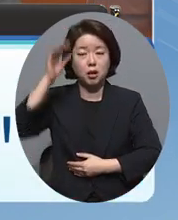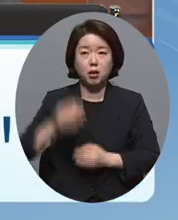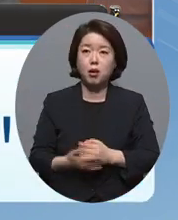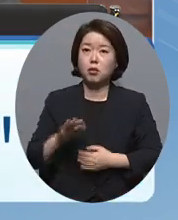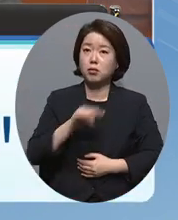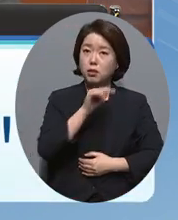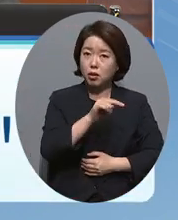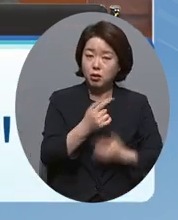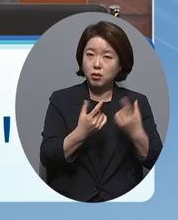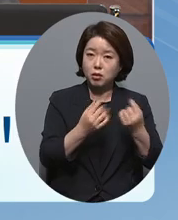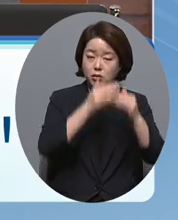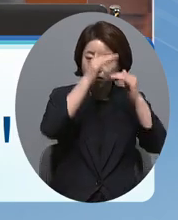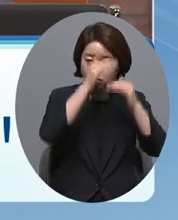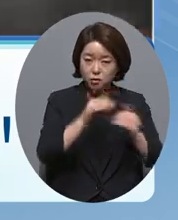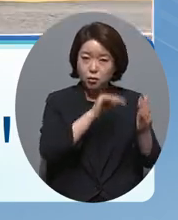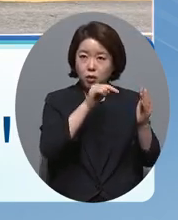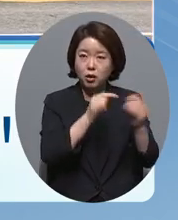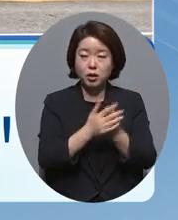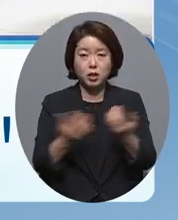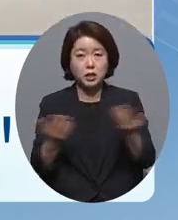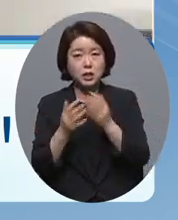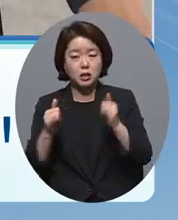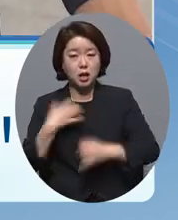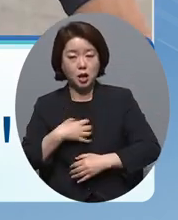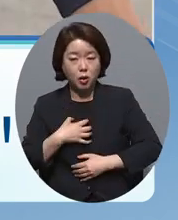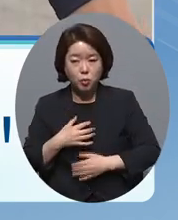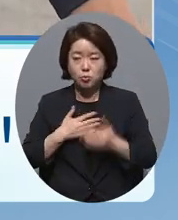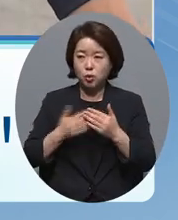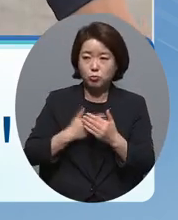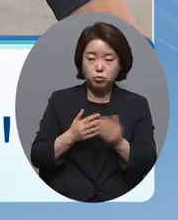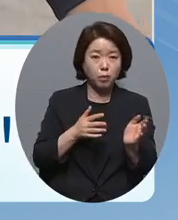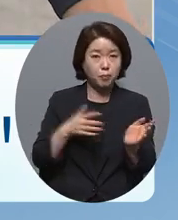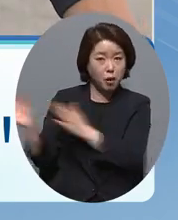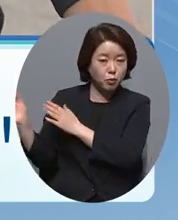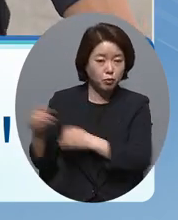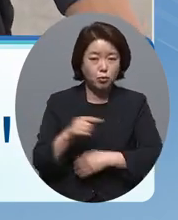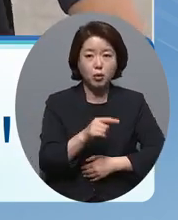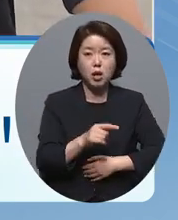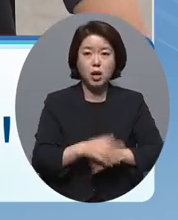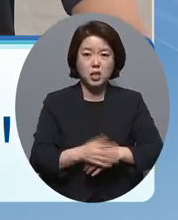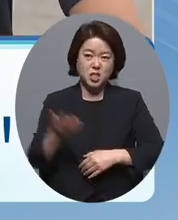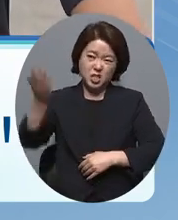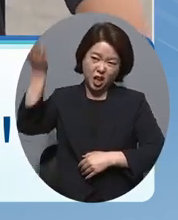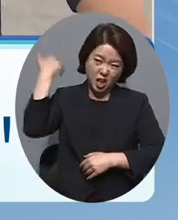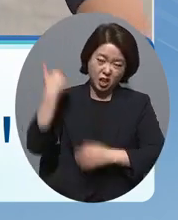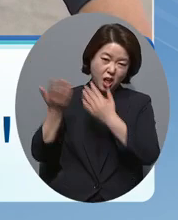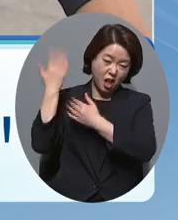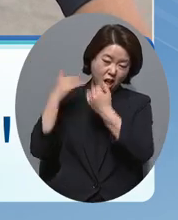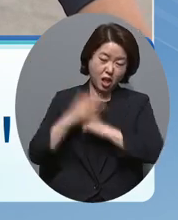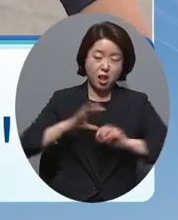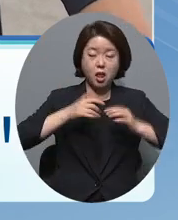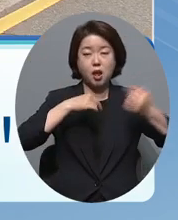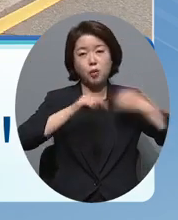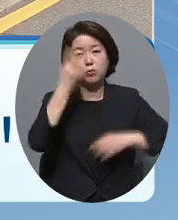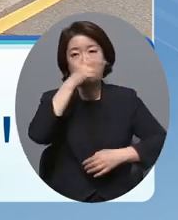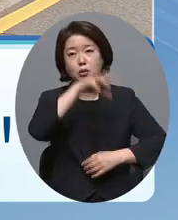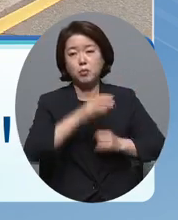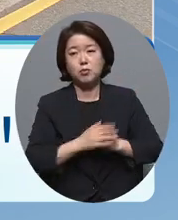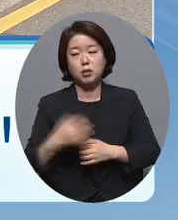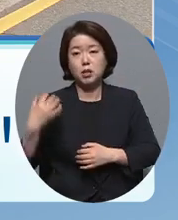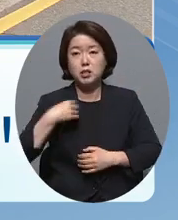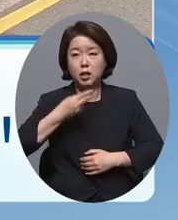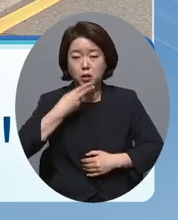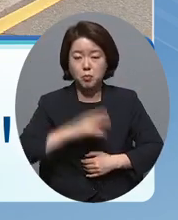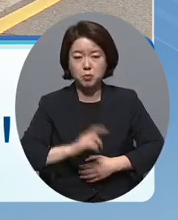이러한 그 내부 근로자들에 대한 걱정과 불안을 외면한 채 철 지난 얘기를 국정감사장에서 무조건 무책임하게